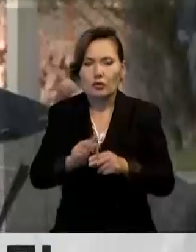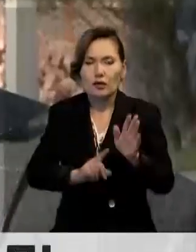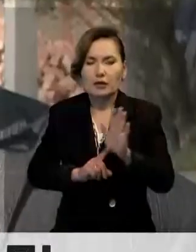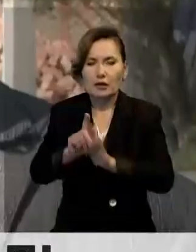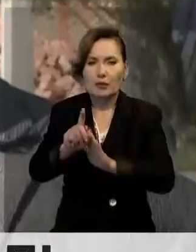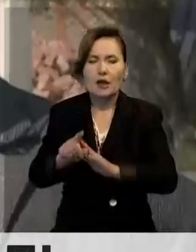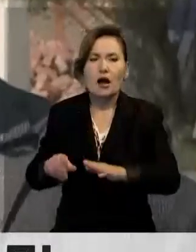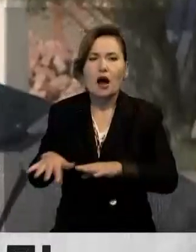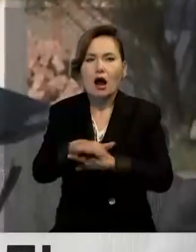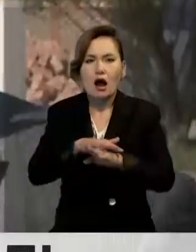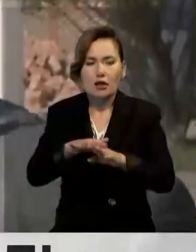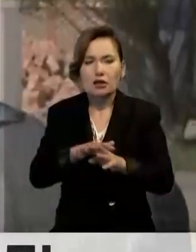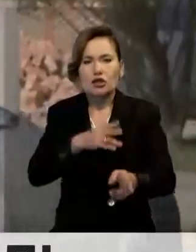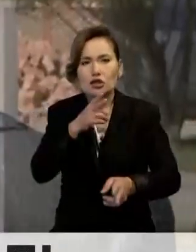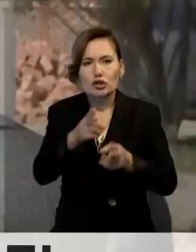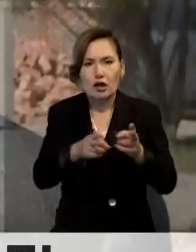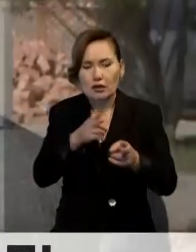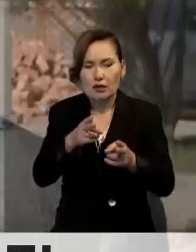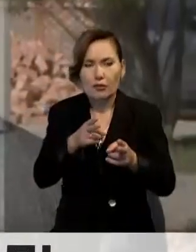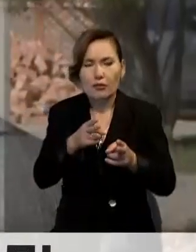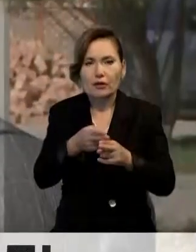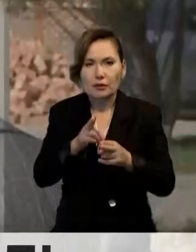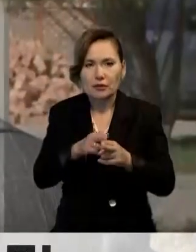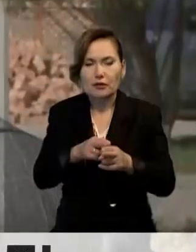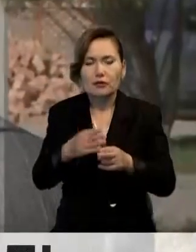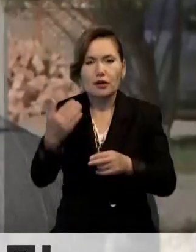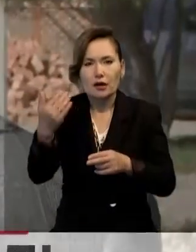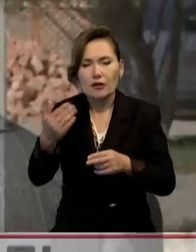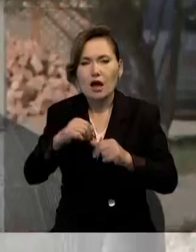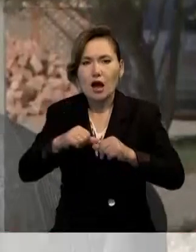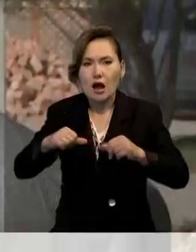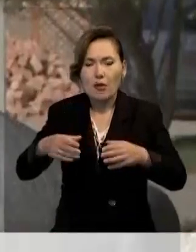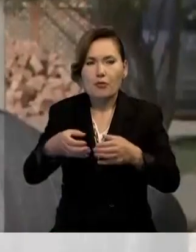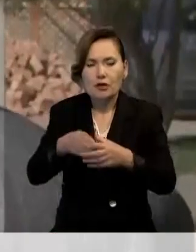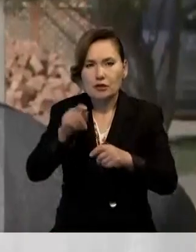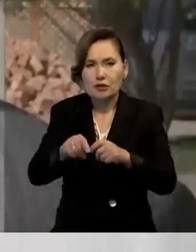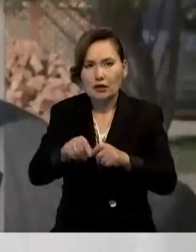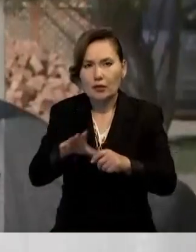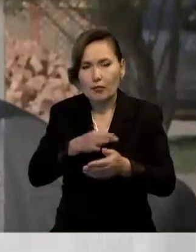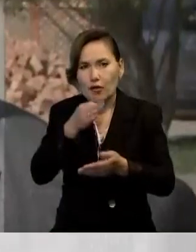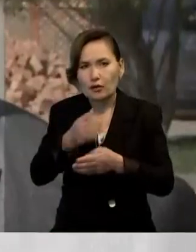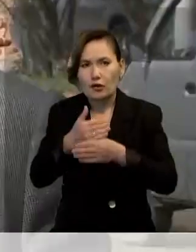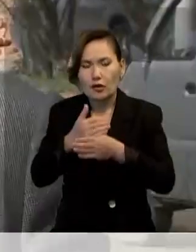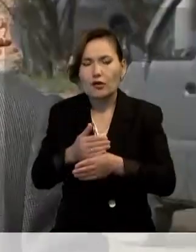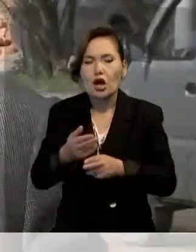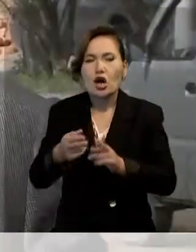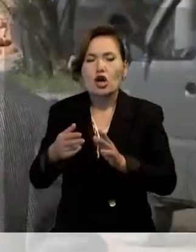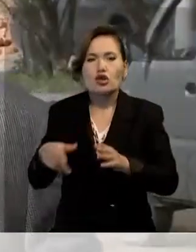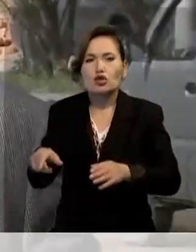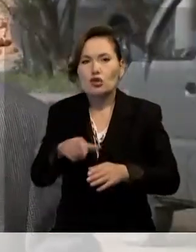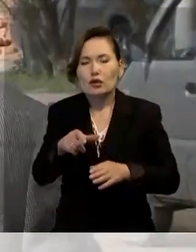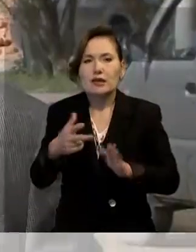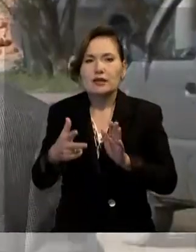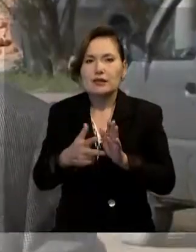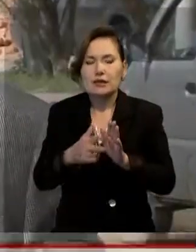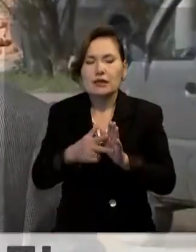Мына халық ұсынысы бойынша қазір подрядчикпен келісіп жолдың кеңдігін 8 метрге ұлғайтып отырмыз. Қажет емес жерлерді